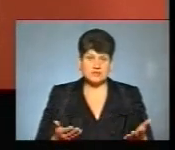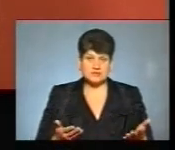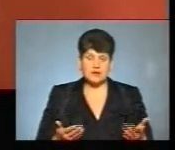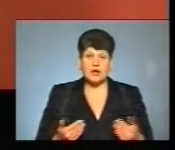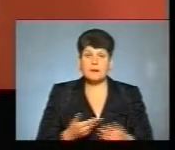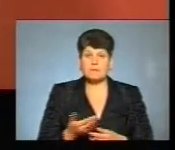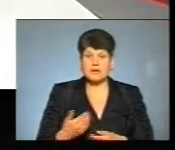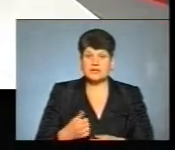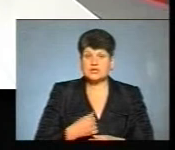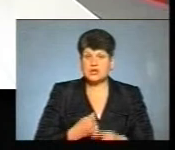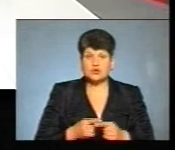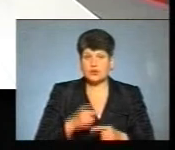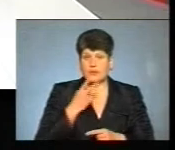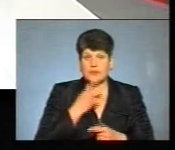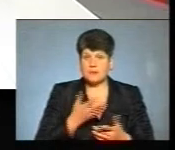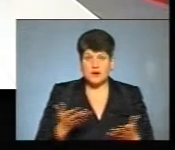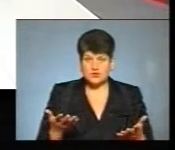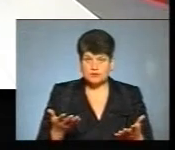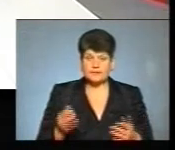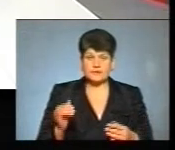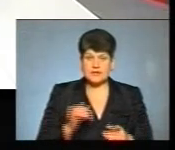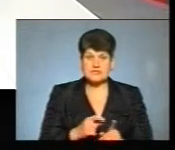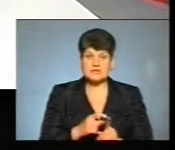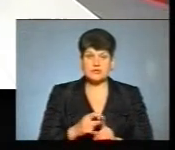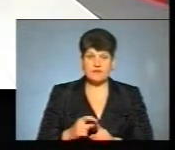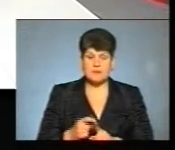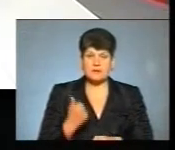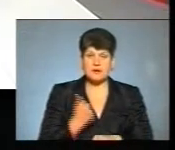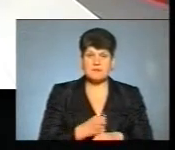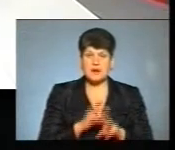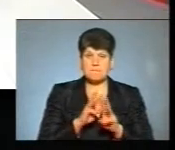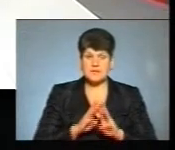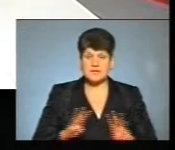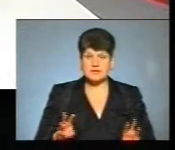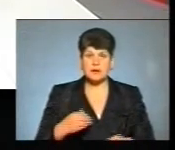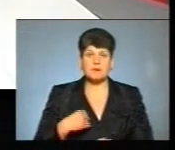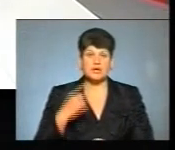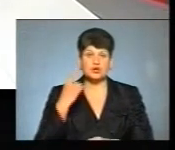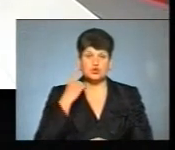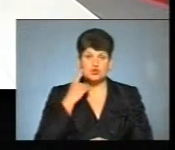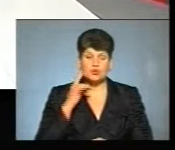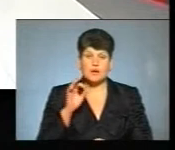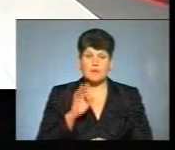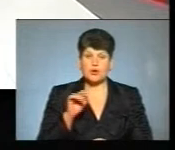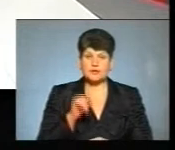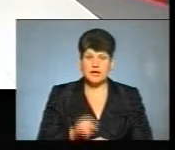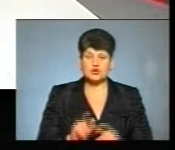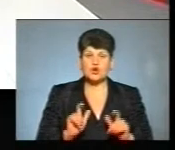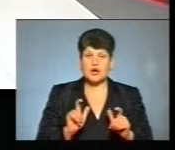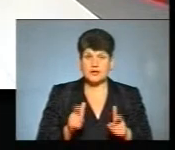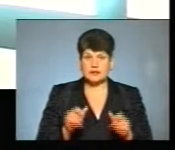Ми, на жаль, цього не бачимо, і, за словами прем'єр-міністра, ми чули про те, що карантин може